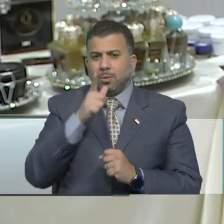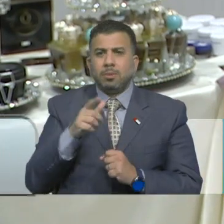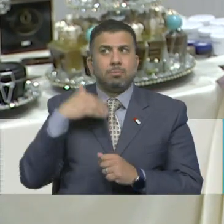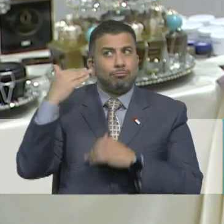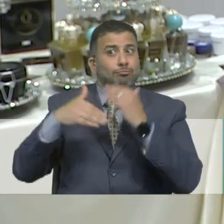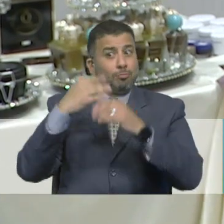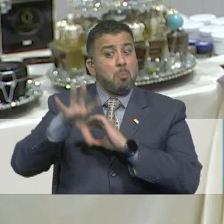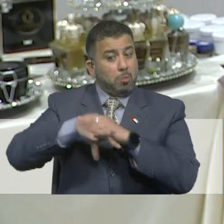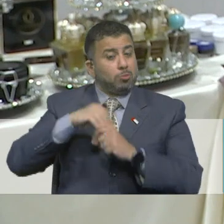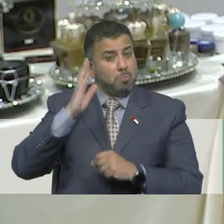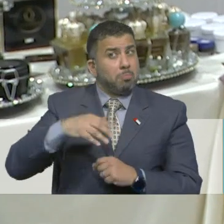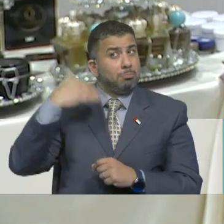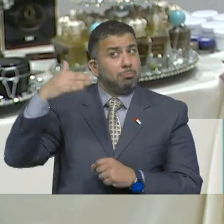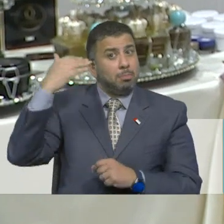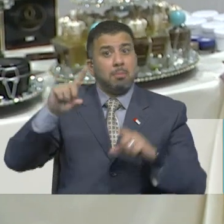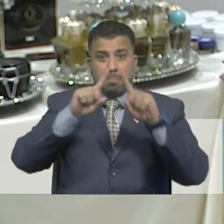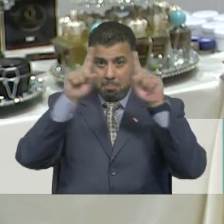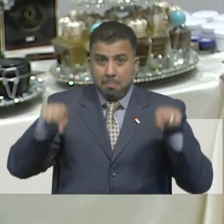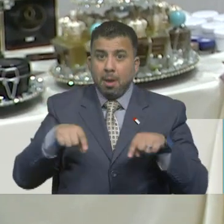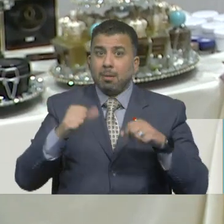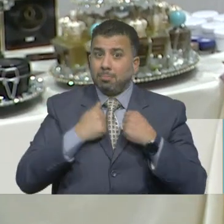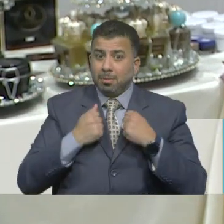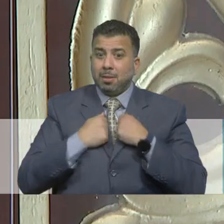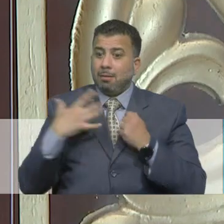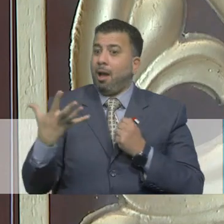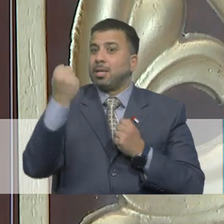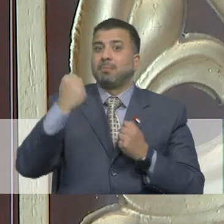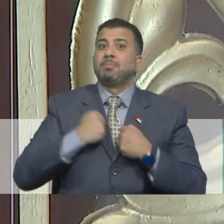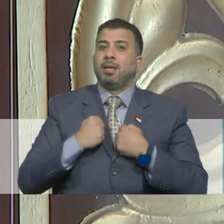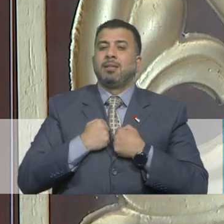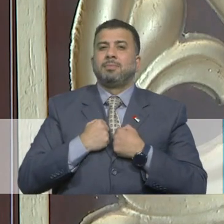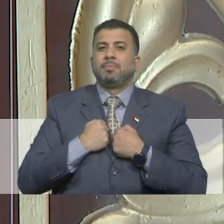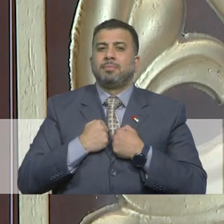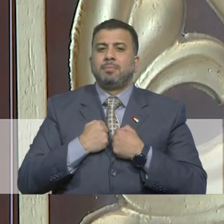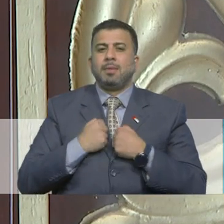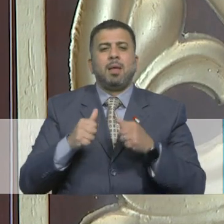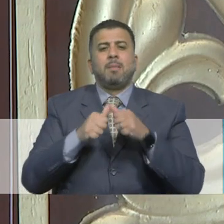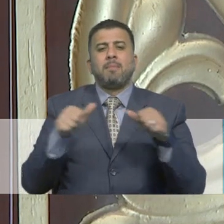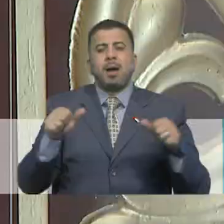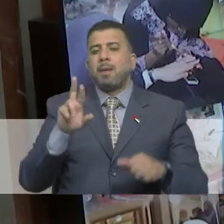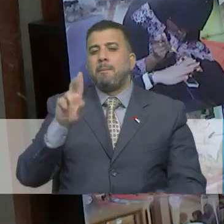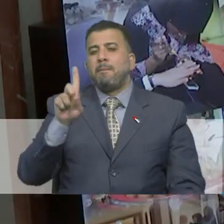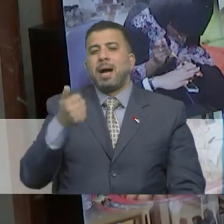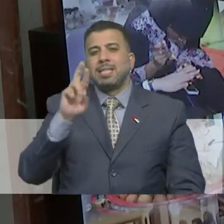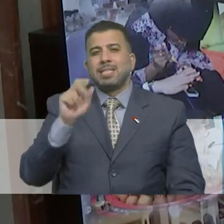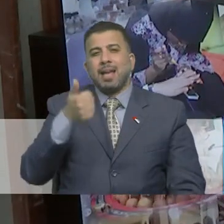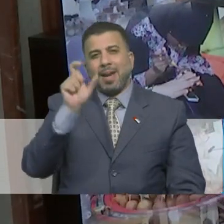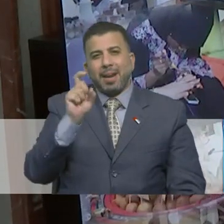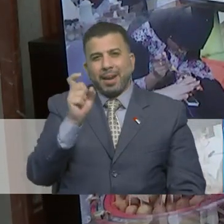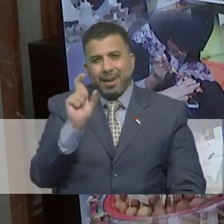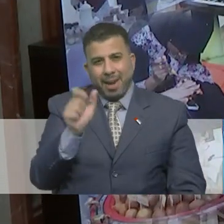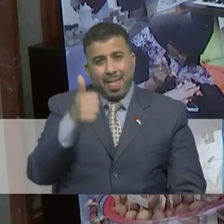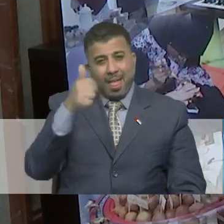من الأيام، ممكن حتى أني أفتح محل خاص فيني. معرض بازار نغير استعرض